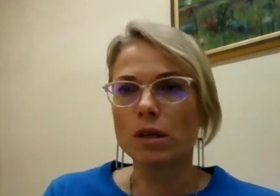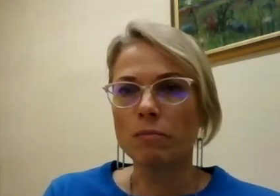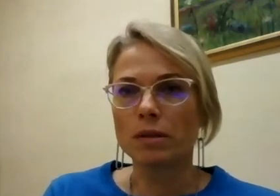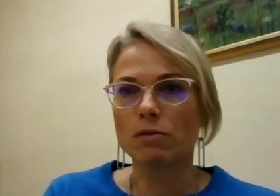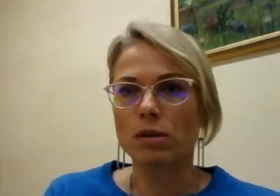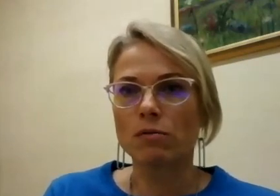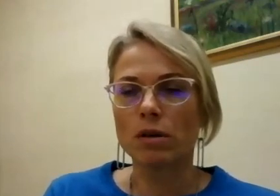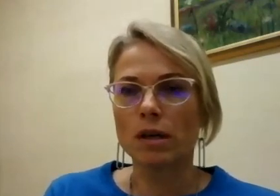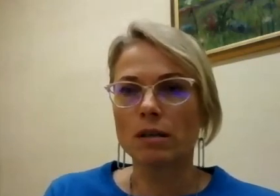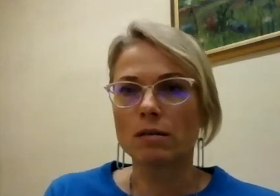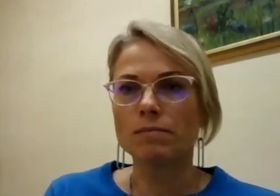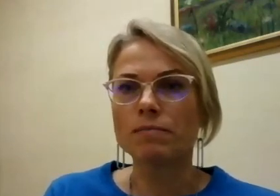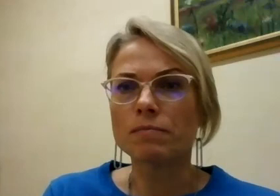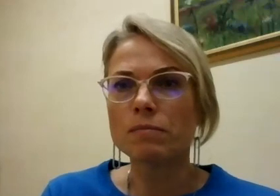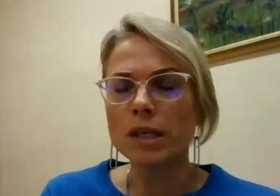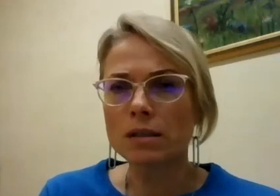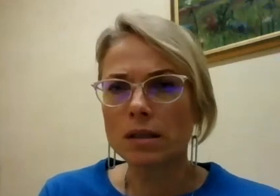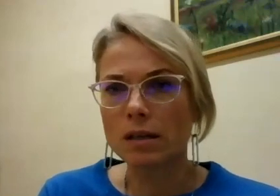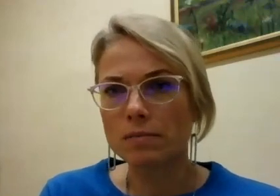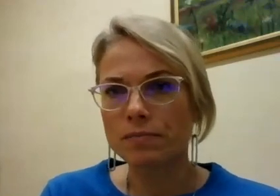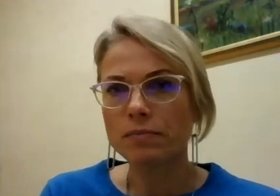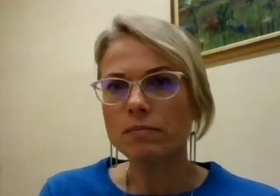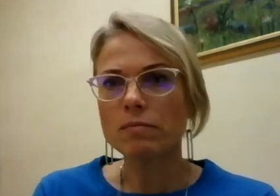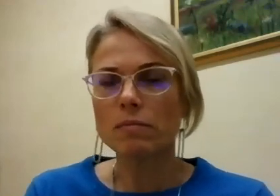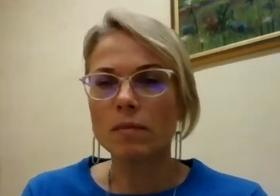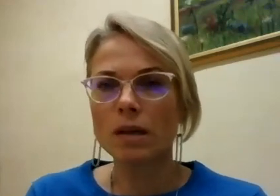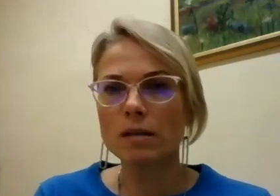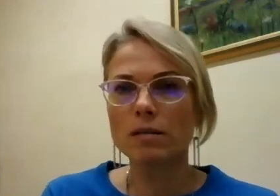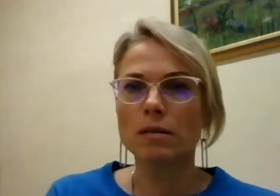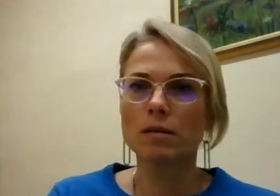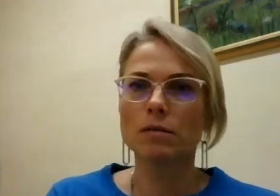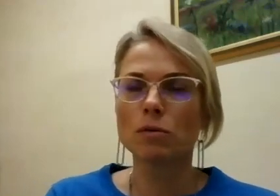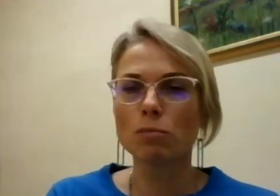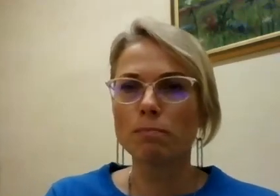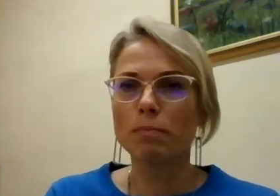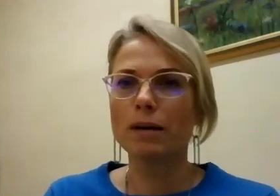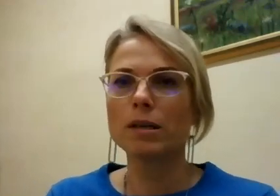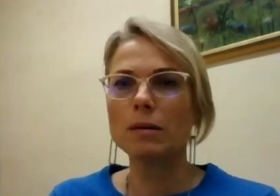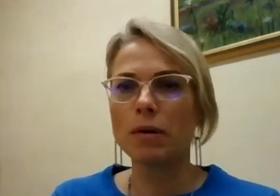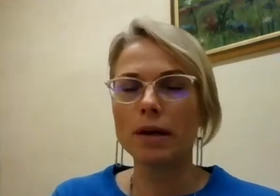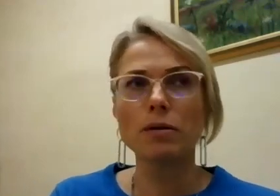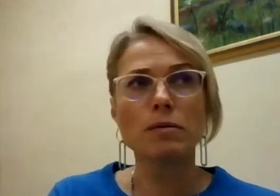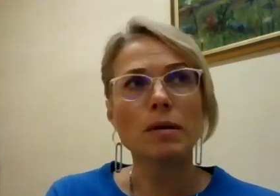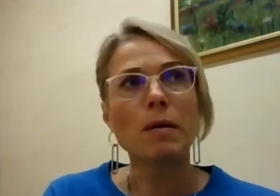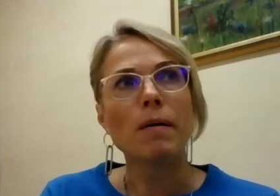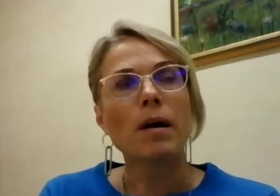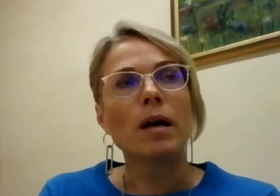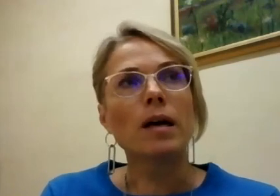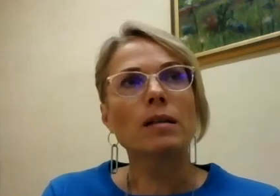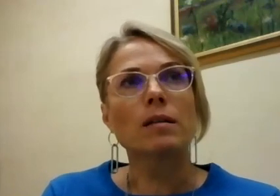suur kimbatus, et kuna neid mõisteid, neid gruppe on nii palju,